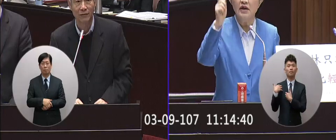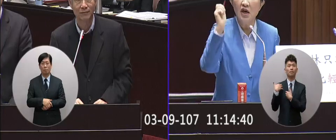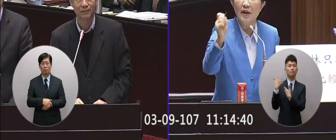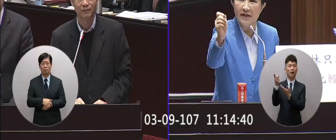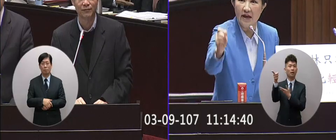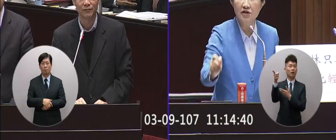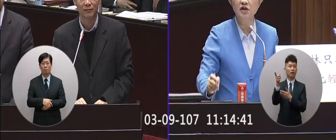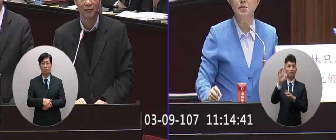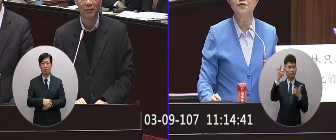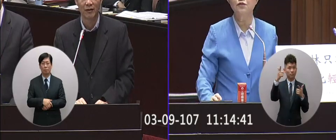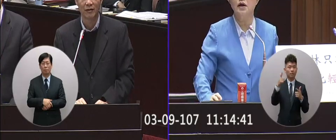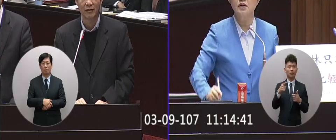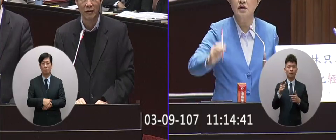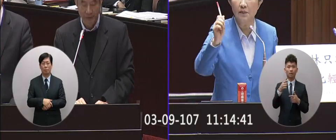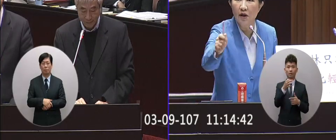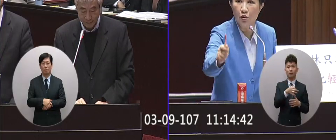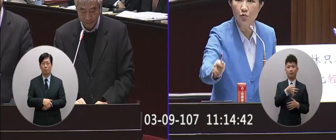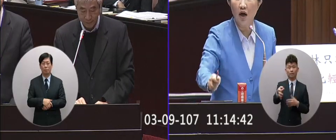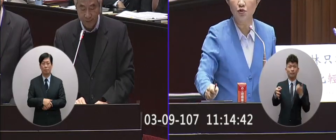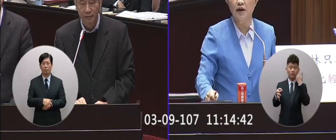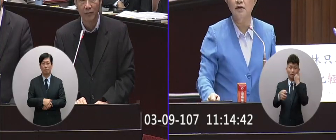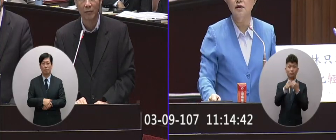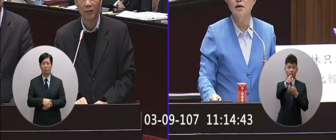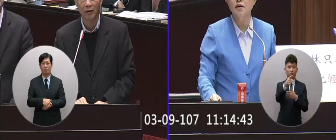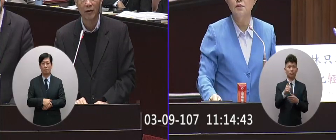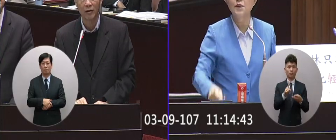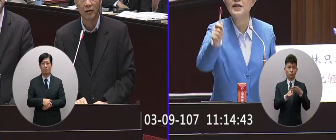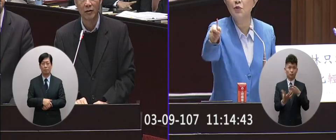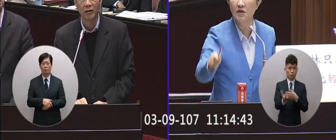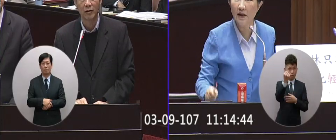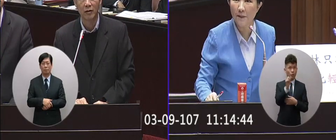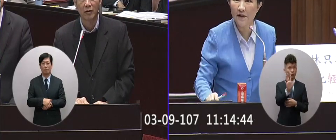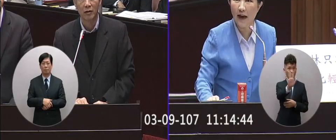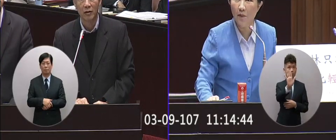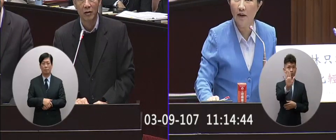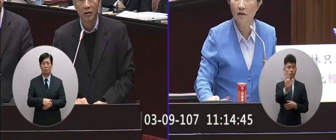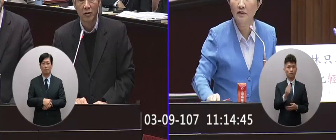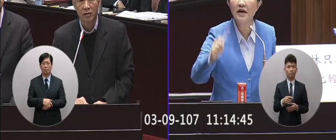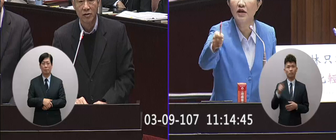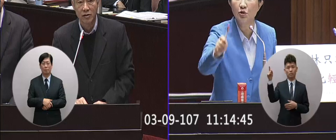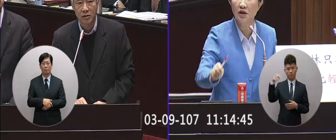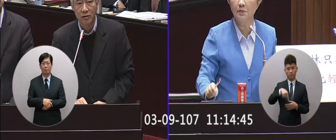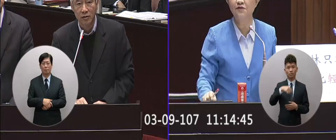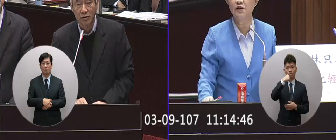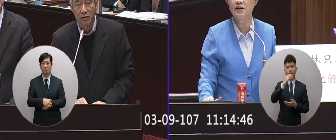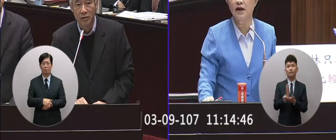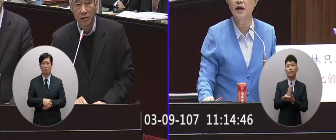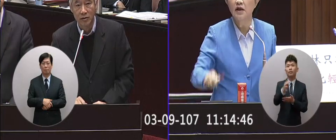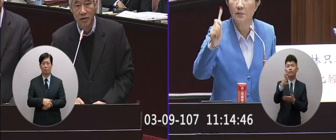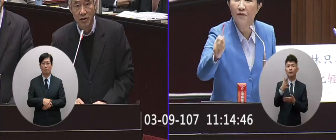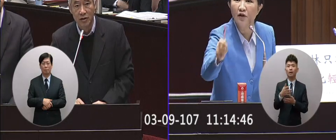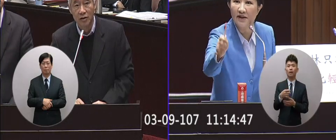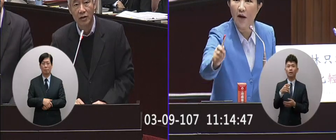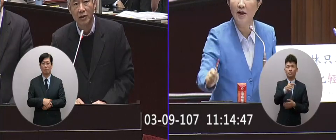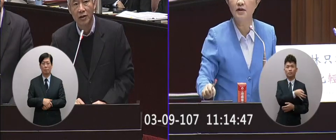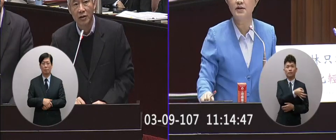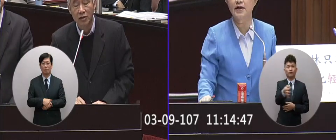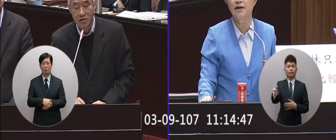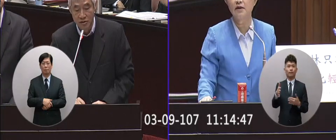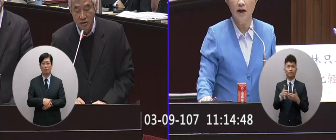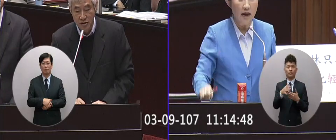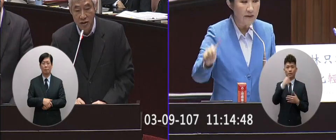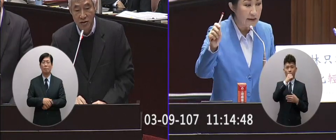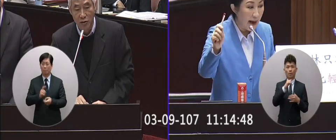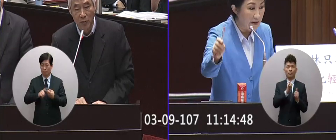上去，因为钱是你们付的，你们有主导权，不然他为什么要来评台湾？当然就是你们付了钱，你们付了台湾